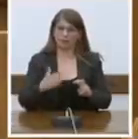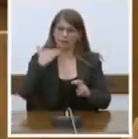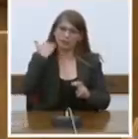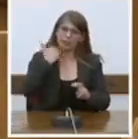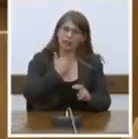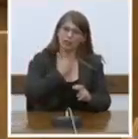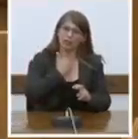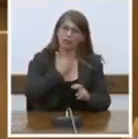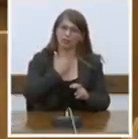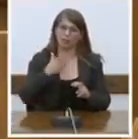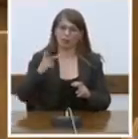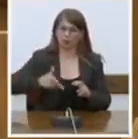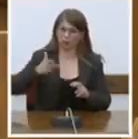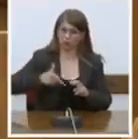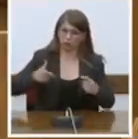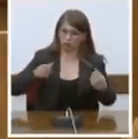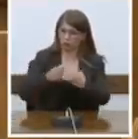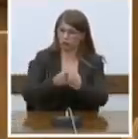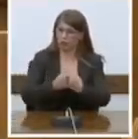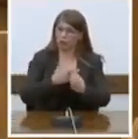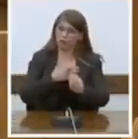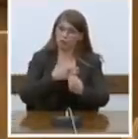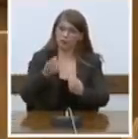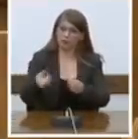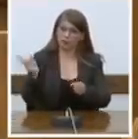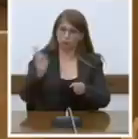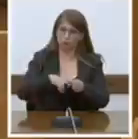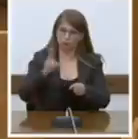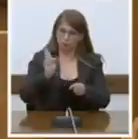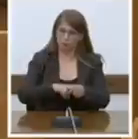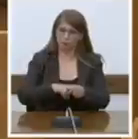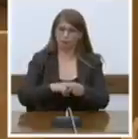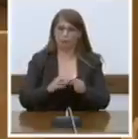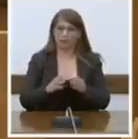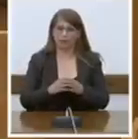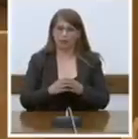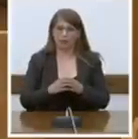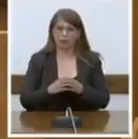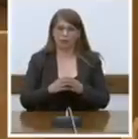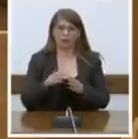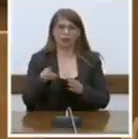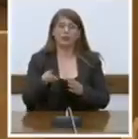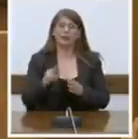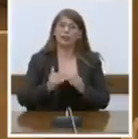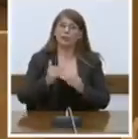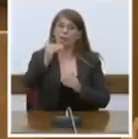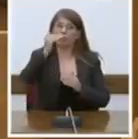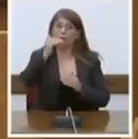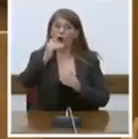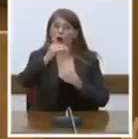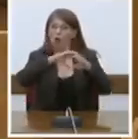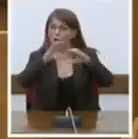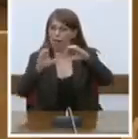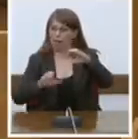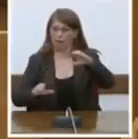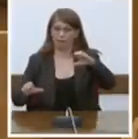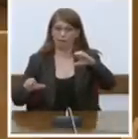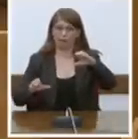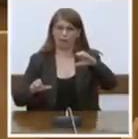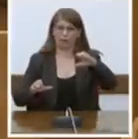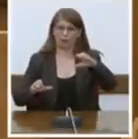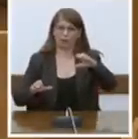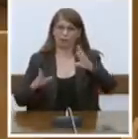Τεμπών, για τις ψυχές αυτές που χάθηκαν, για τη Βόρεια Εύβοια και την απώλεια